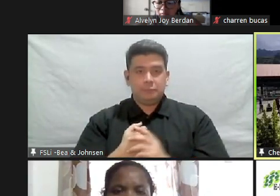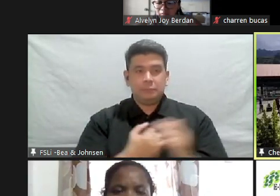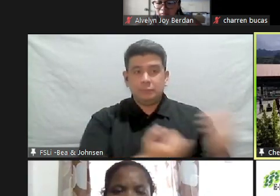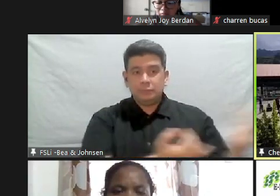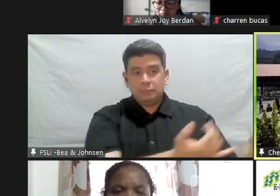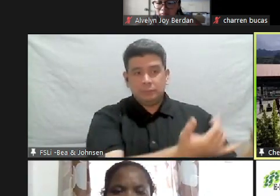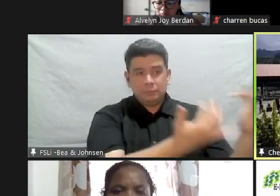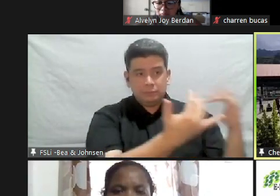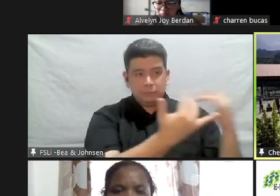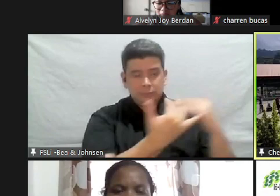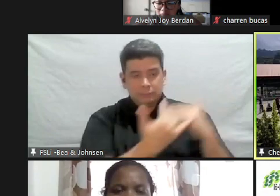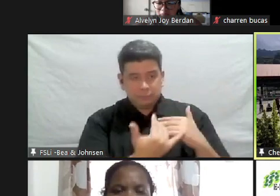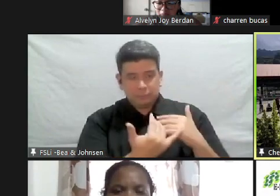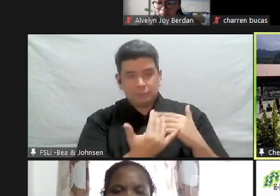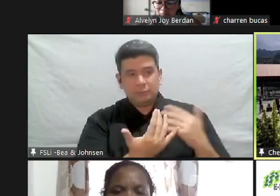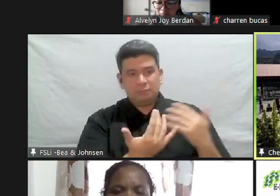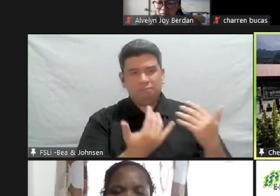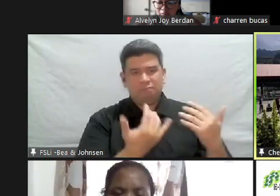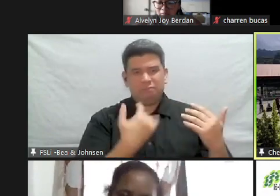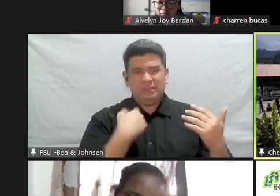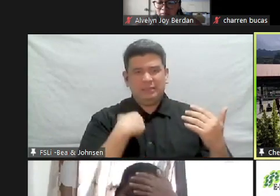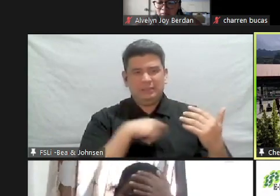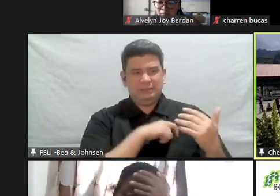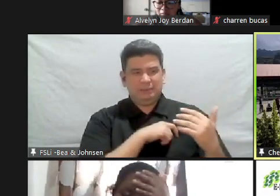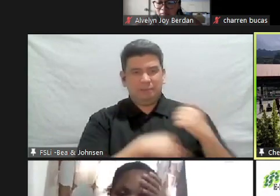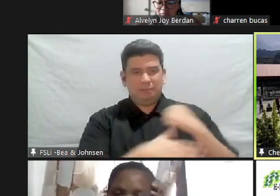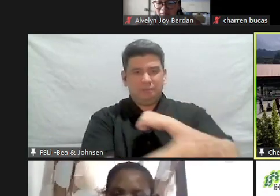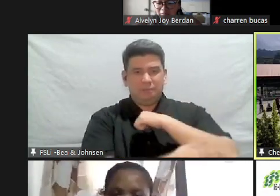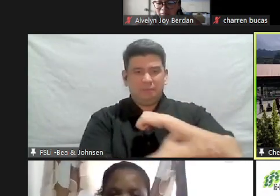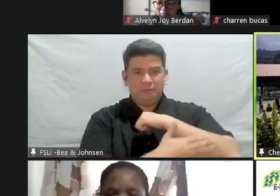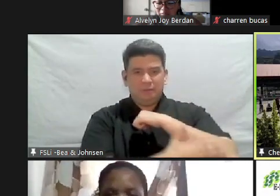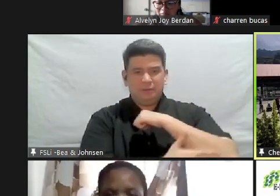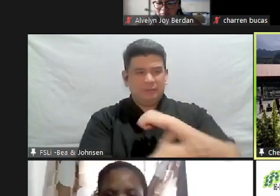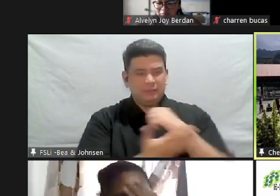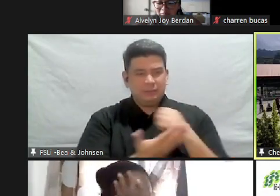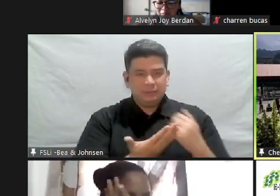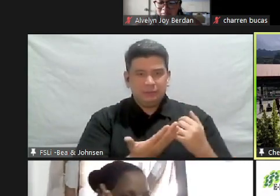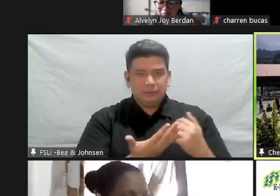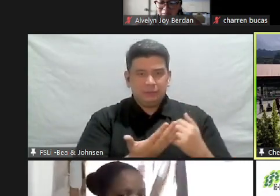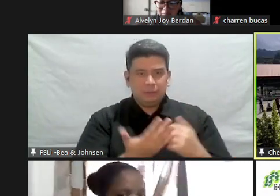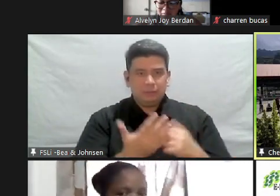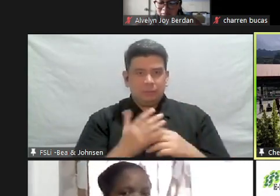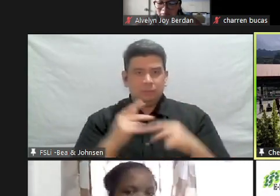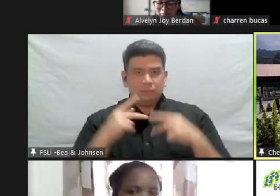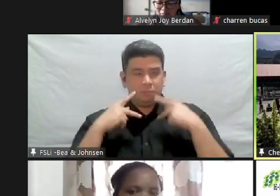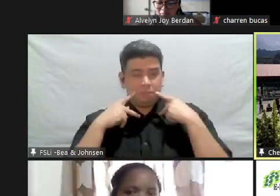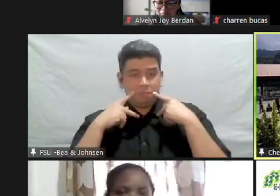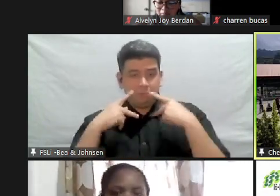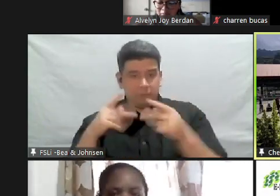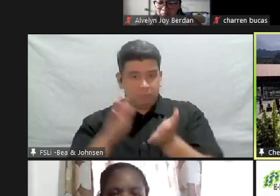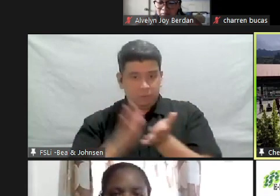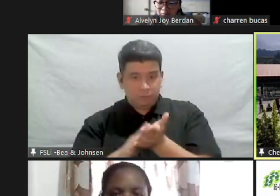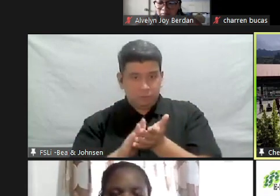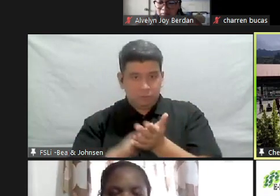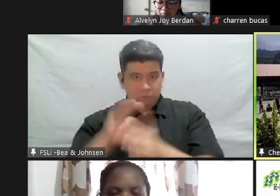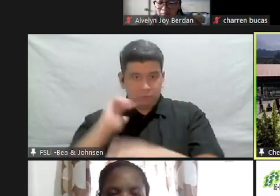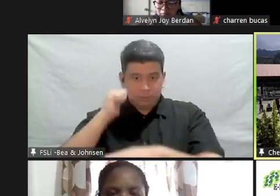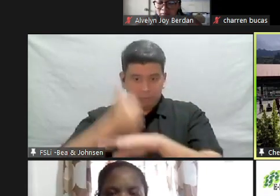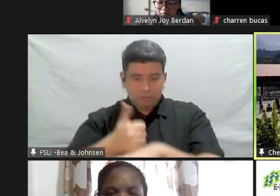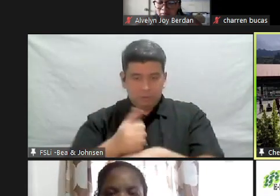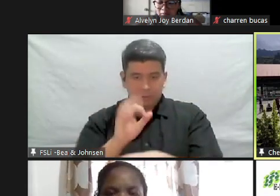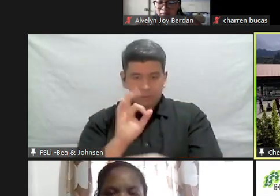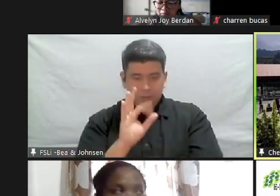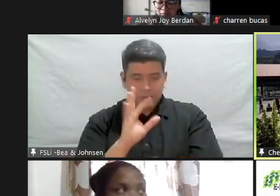kasi nung tinatag ang public school sa Pilipinas 1900, talagang parang na-brainwash na, no? Ang English ang may ibang instruction,